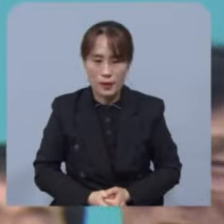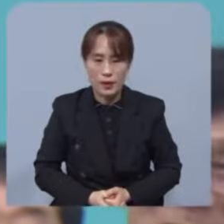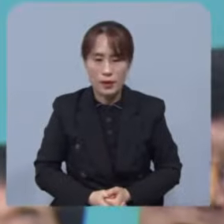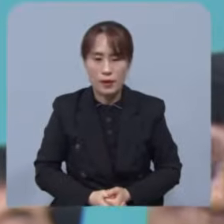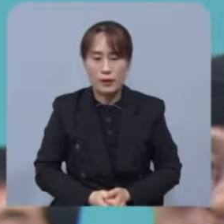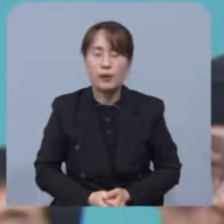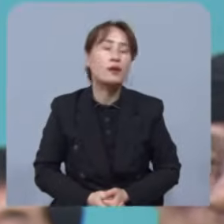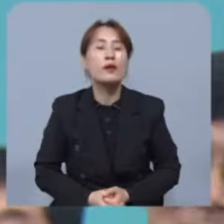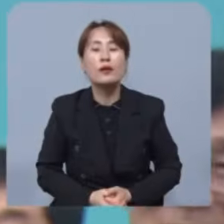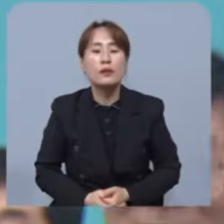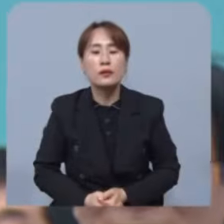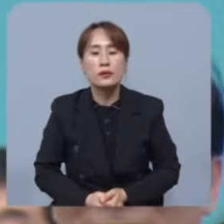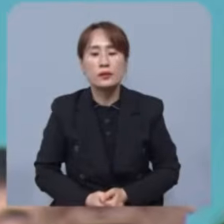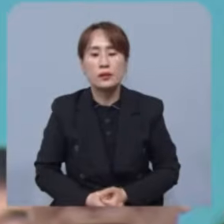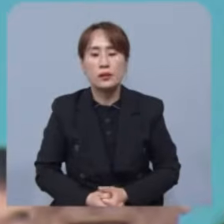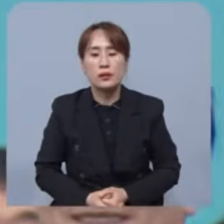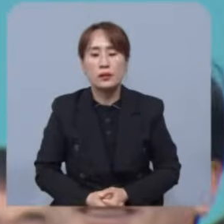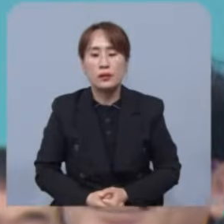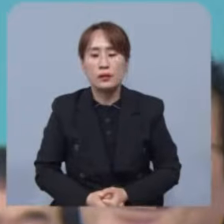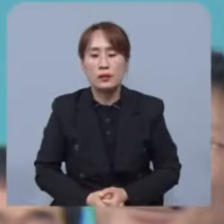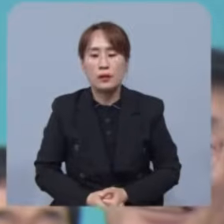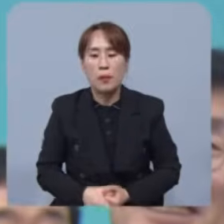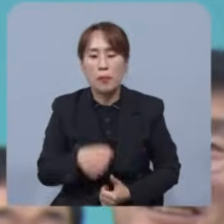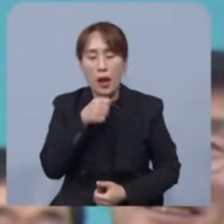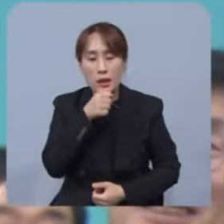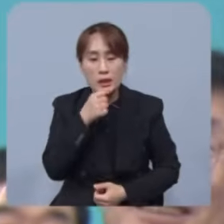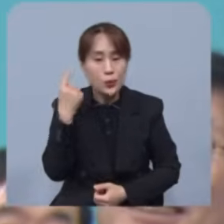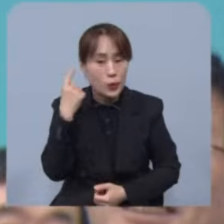이게 앞 1년을 뺐다고 지금은.